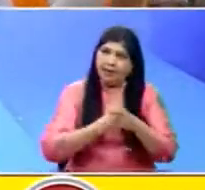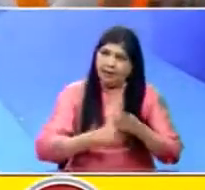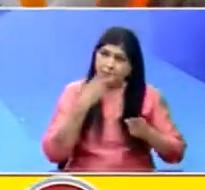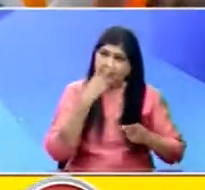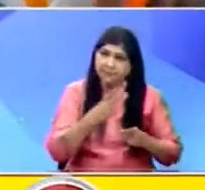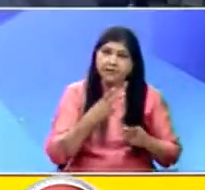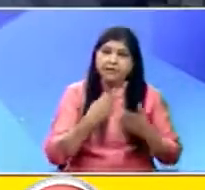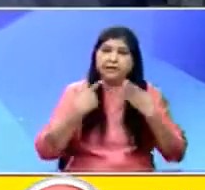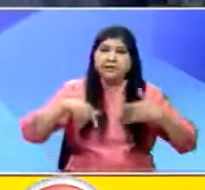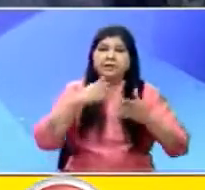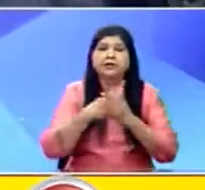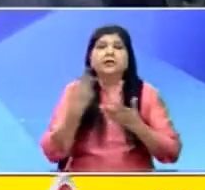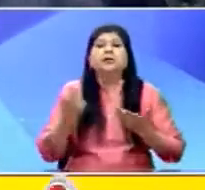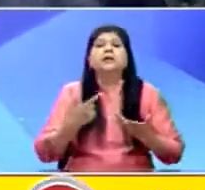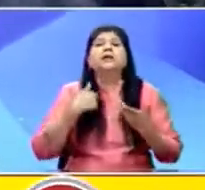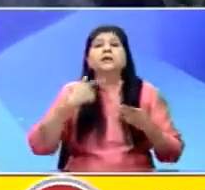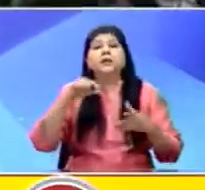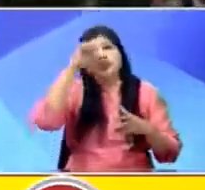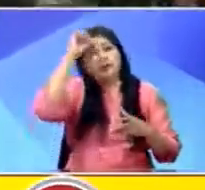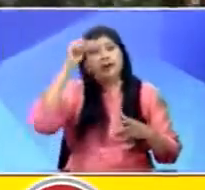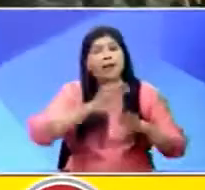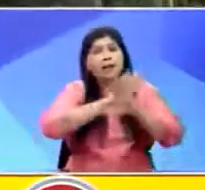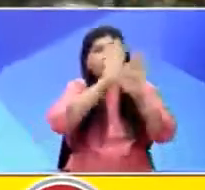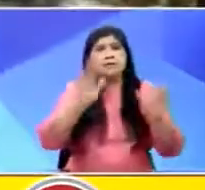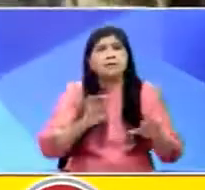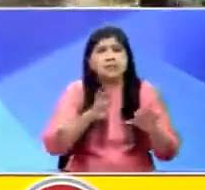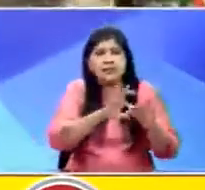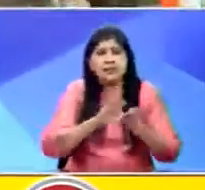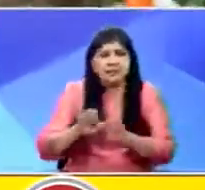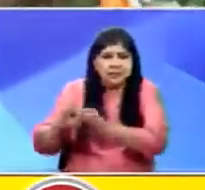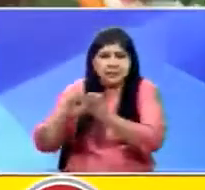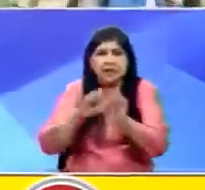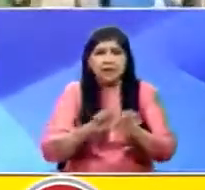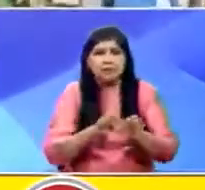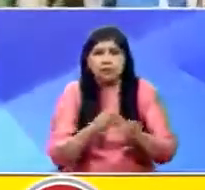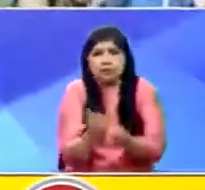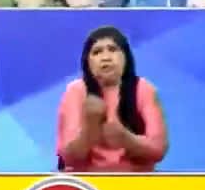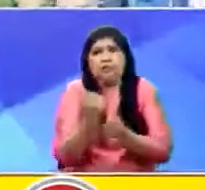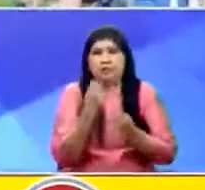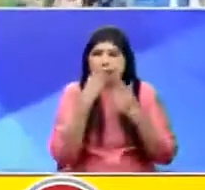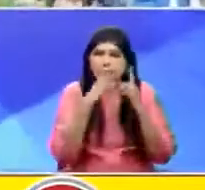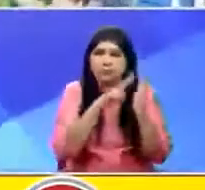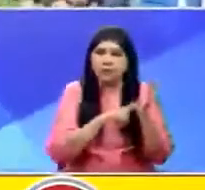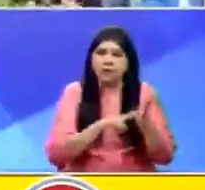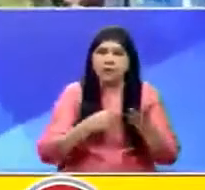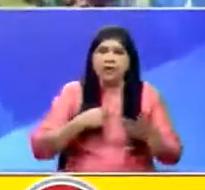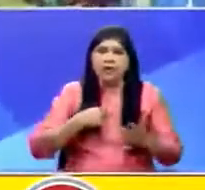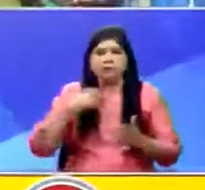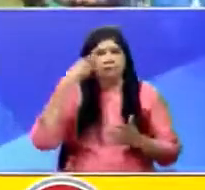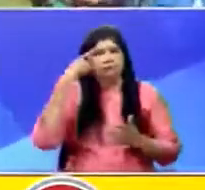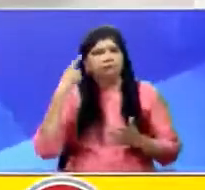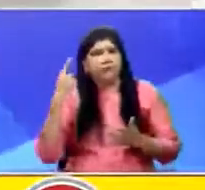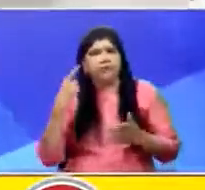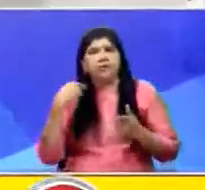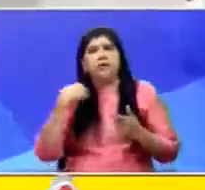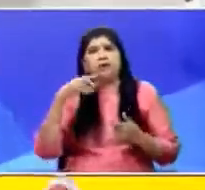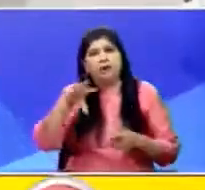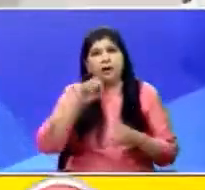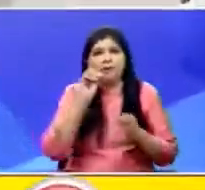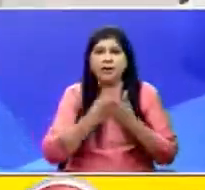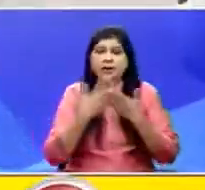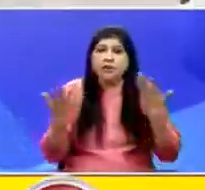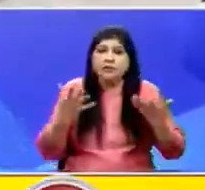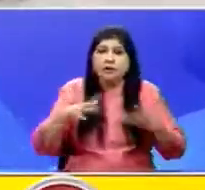की सामूहिक शक्ति के दर्शन किए हैं। एक चेतना की अनुभूति हुई है। इतना